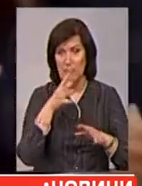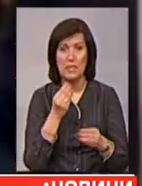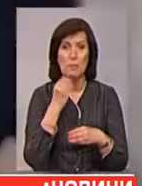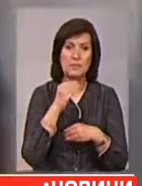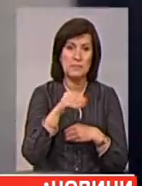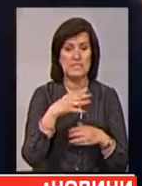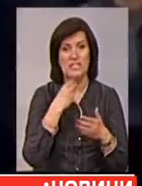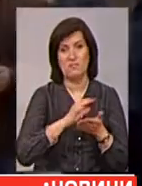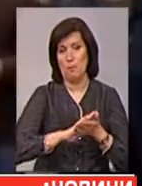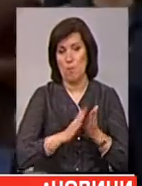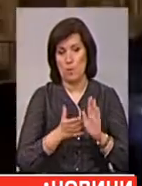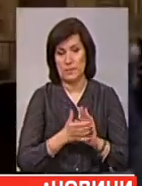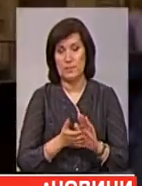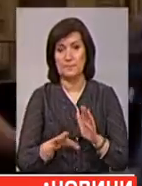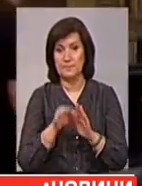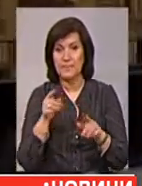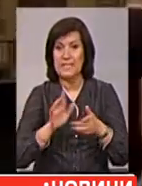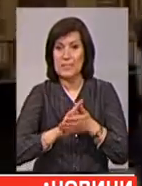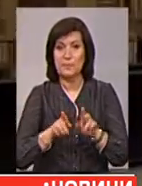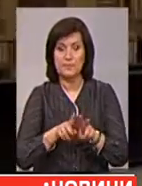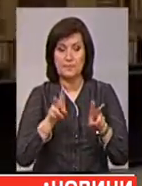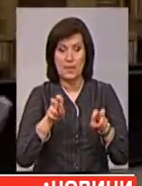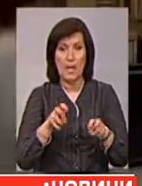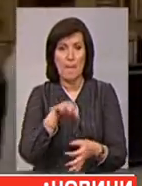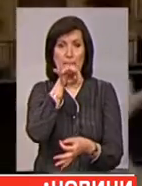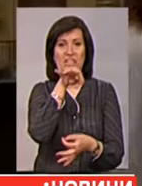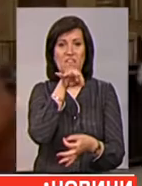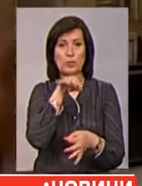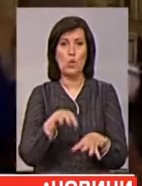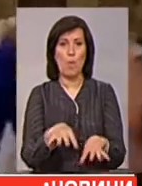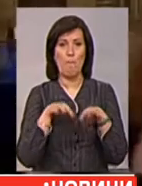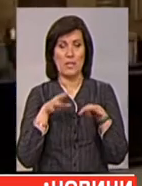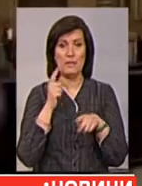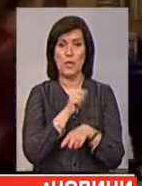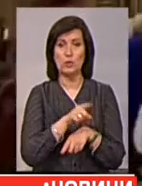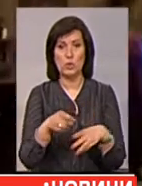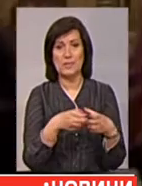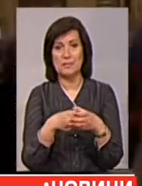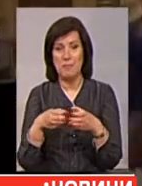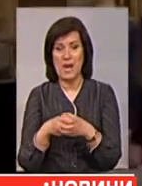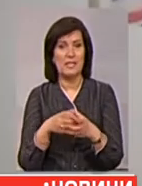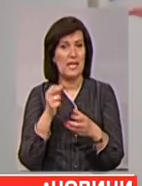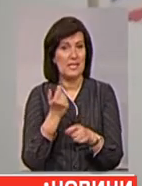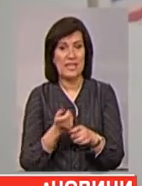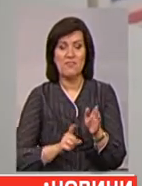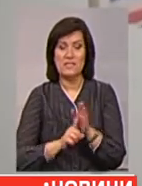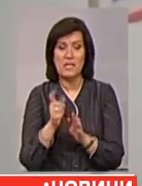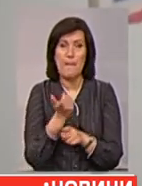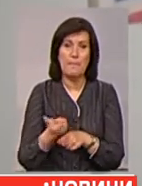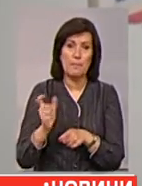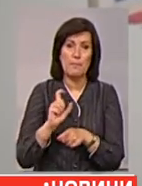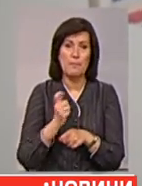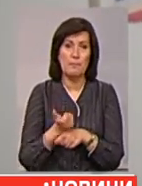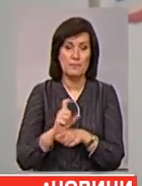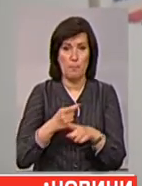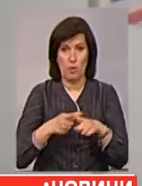своїх позицій. Склалася ситуація так званого підвішеного парламенту, коли жодна з партій не взяла під контроль понад половину